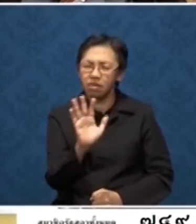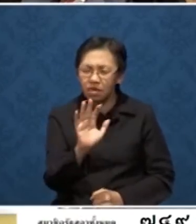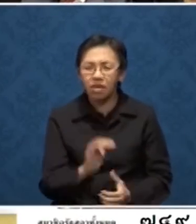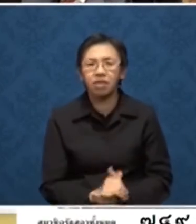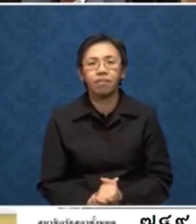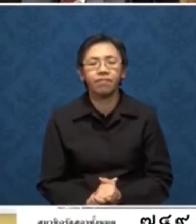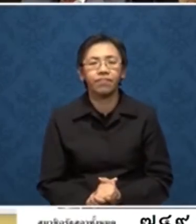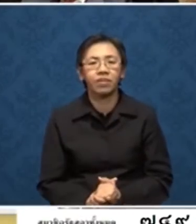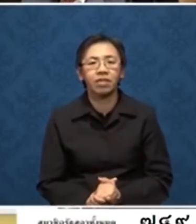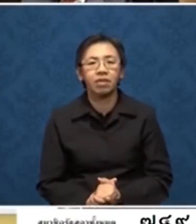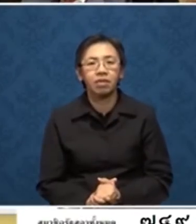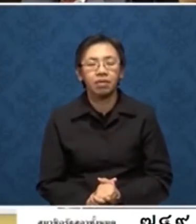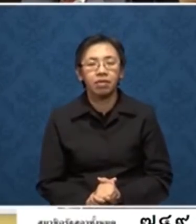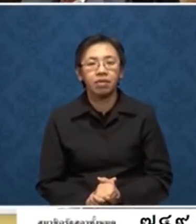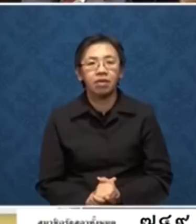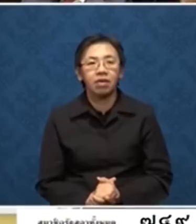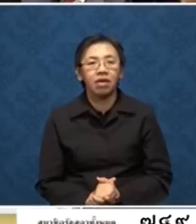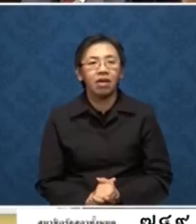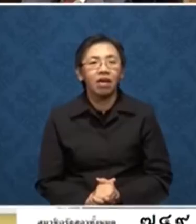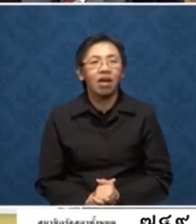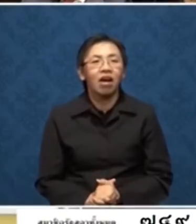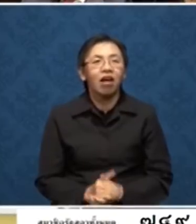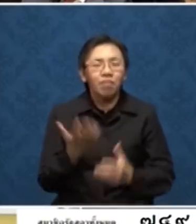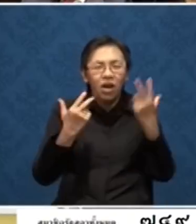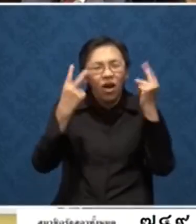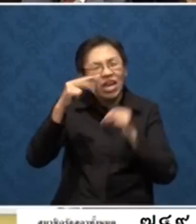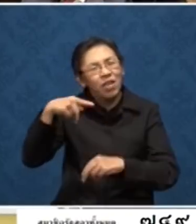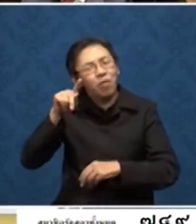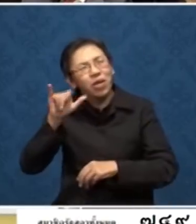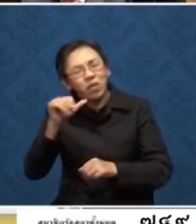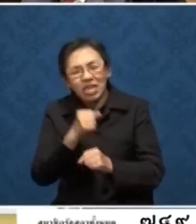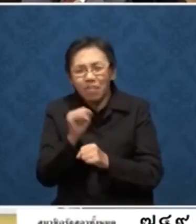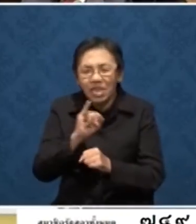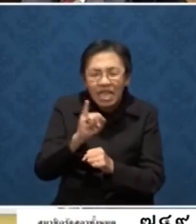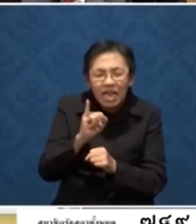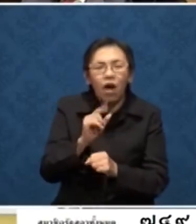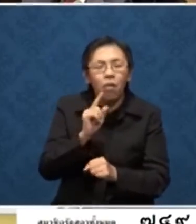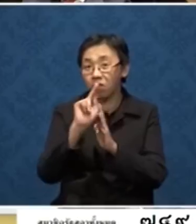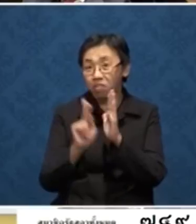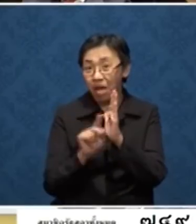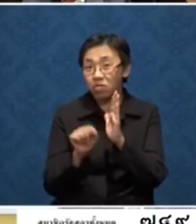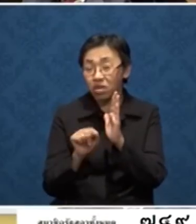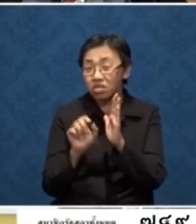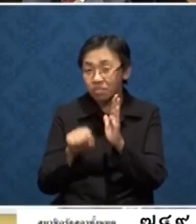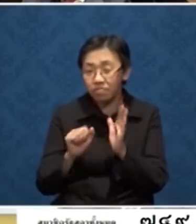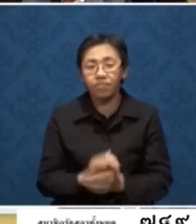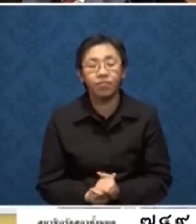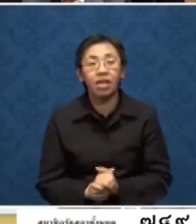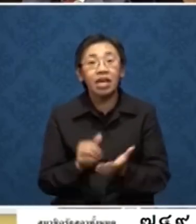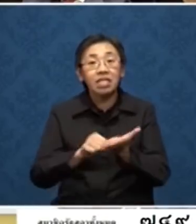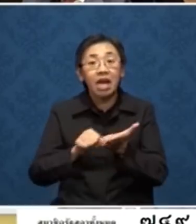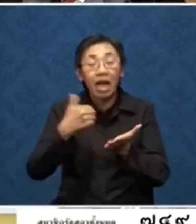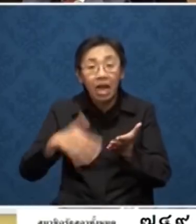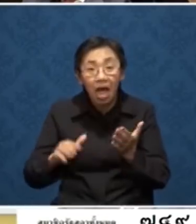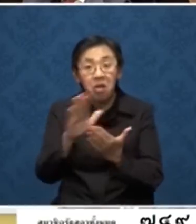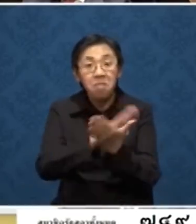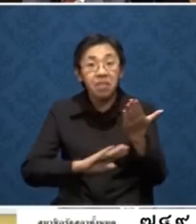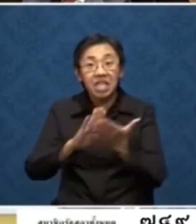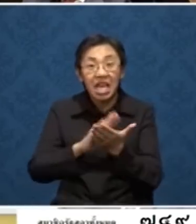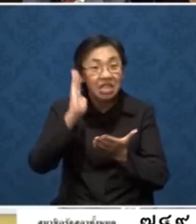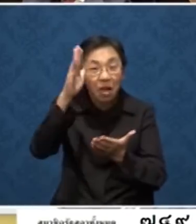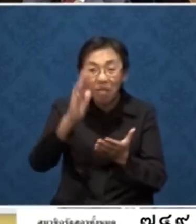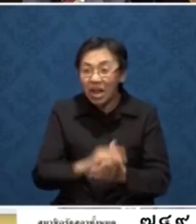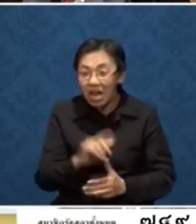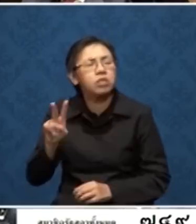ที่ทำทำเรื่องที่ลุงตู่ทำแล้วไม่ดีที่ท่านด่าผมเห็นด้วยทำไม่ได้เยอะแยะหมดแล้วถ้าแก้แล้วประเทศนี้เป็นเทวดาหมด